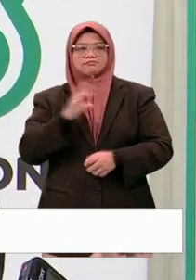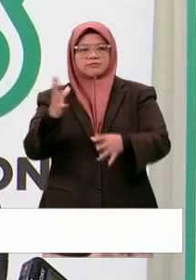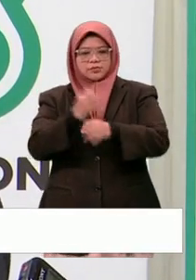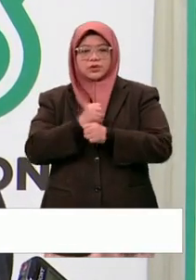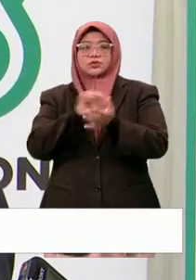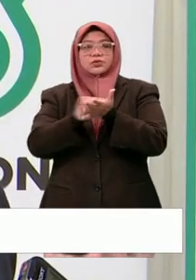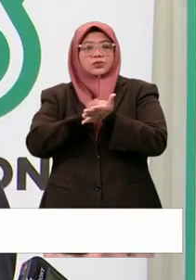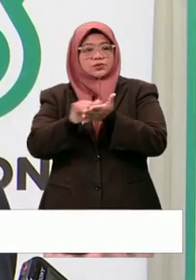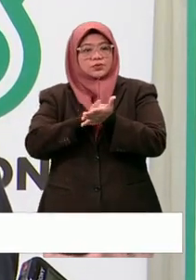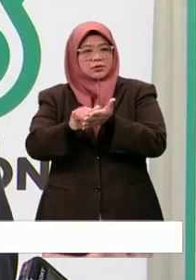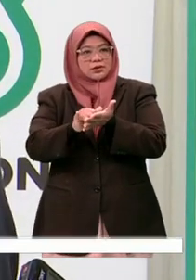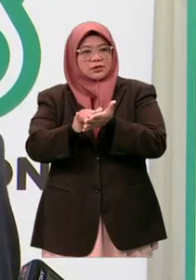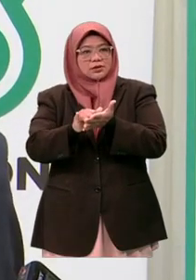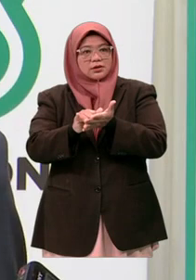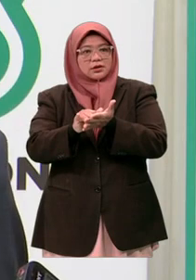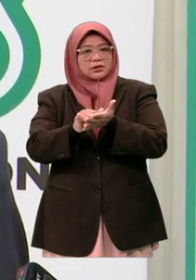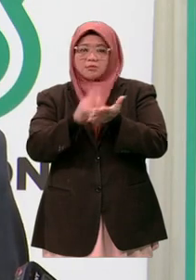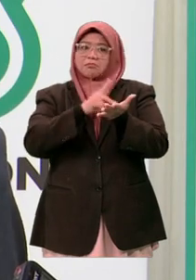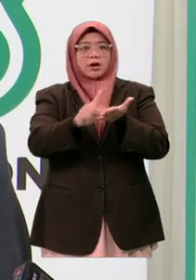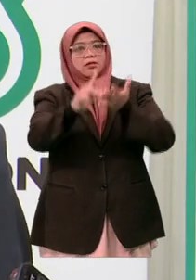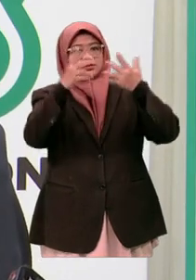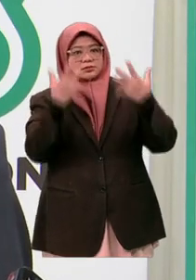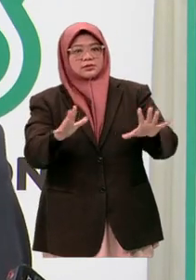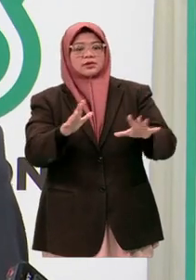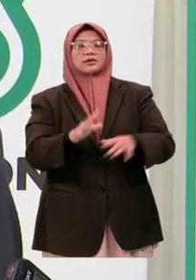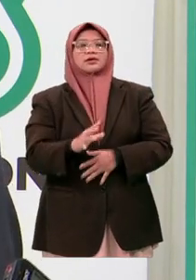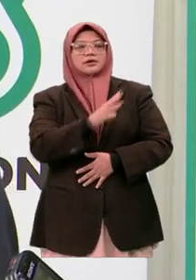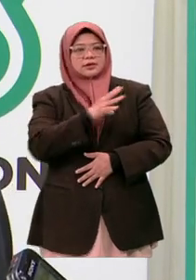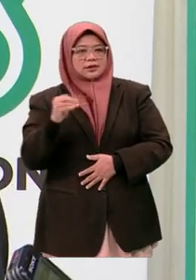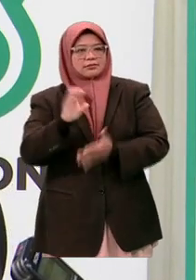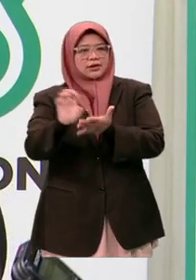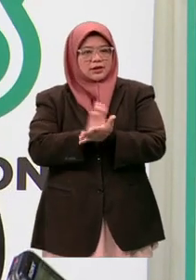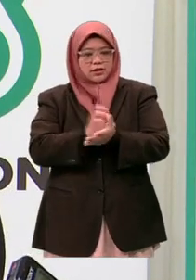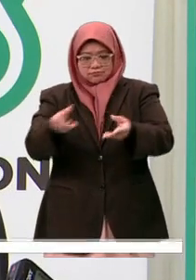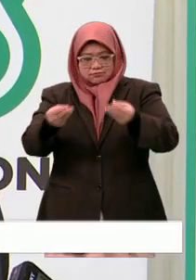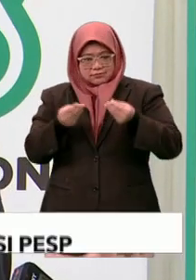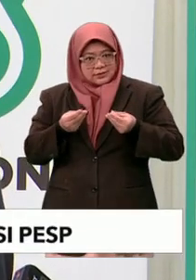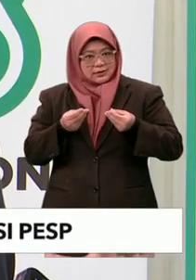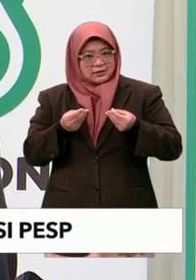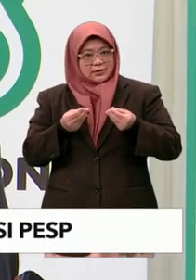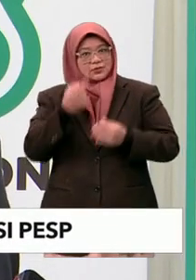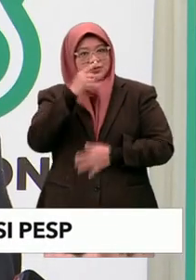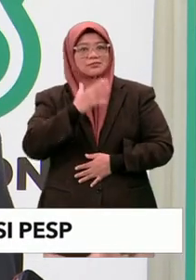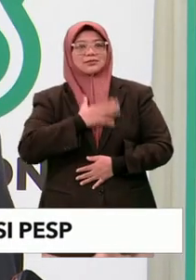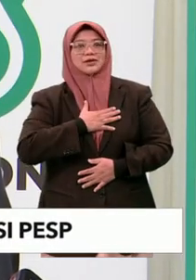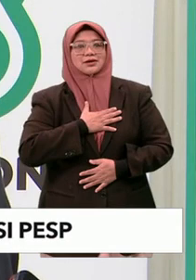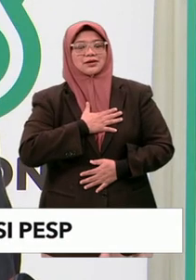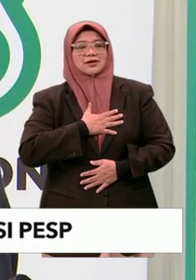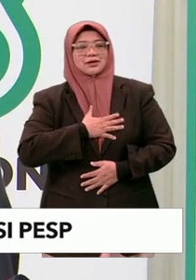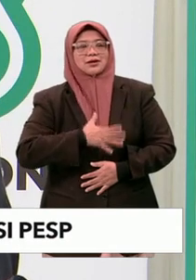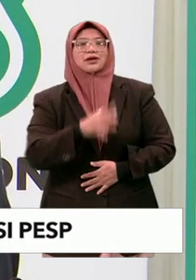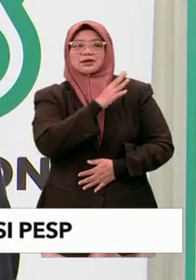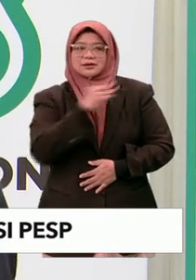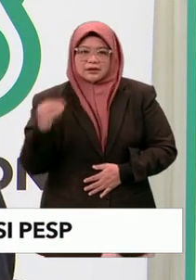yuran pengajian yang telah dibayar dan juga elaun yang telah diberikan kepada saya. Jadi itu